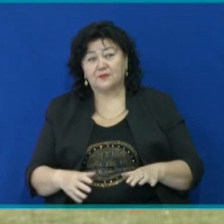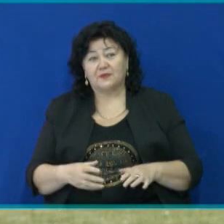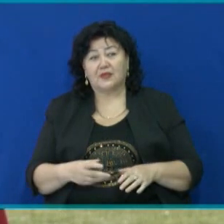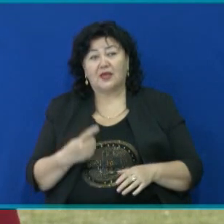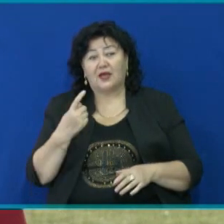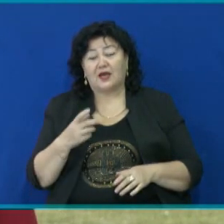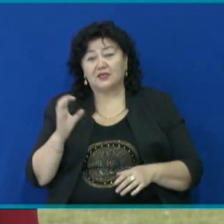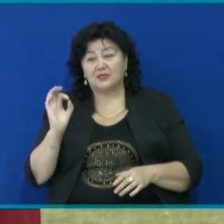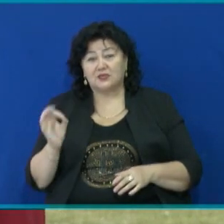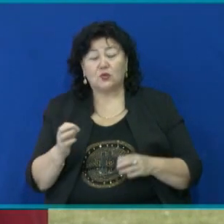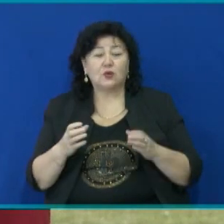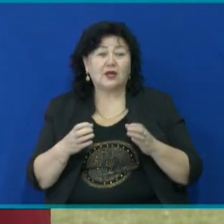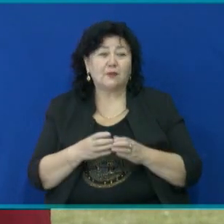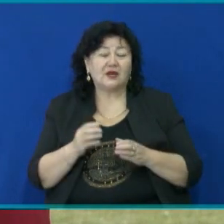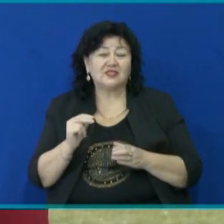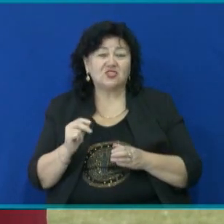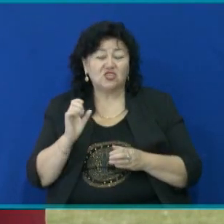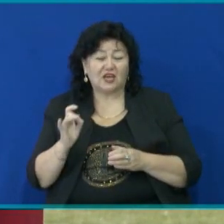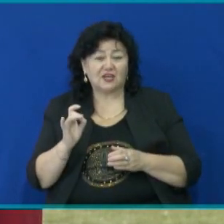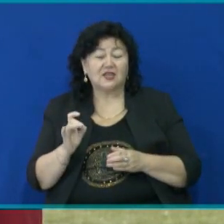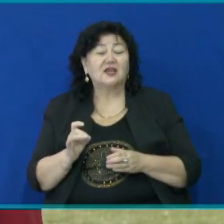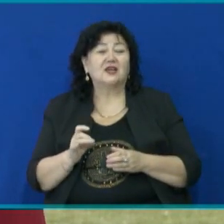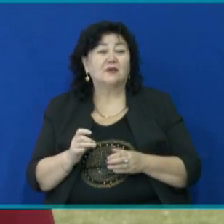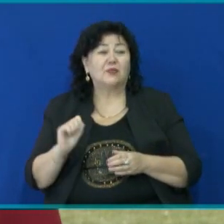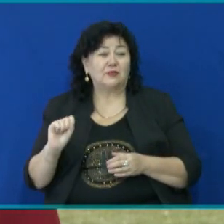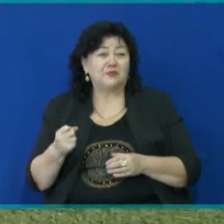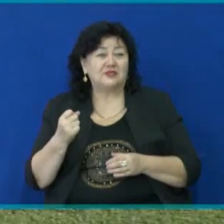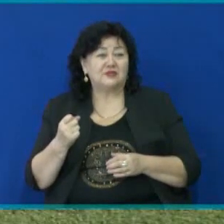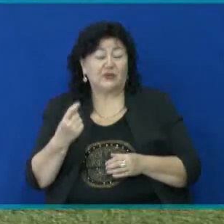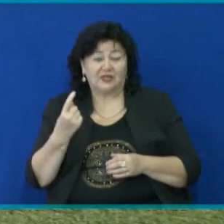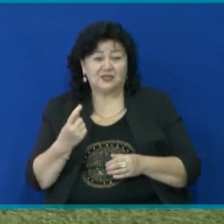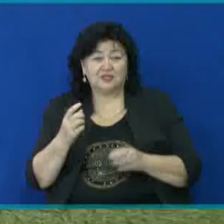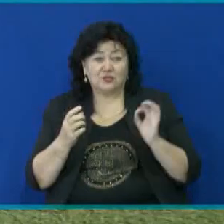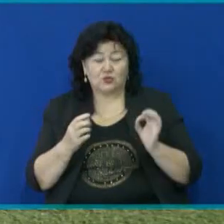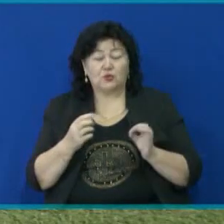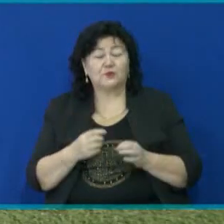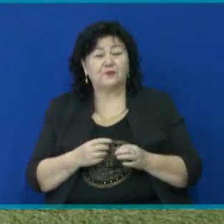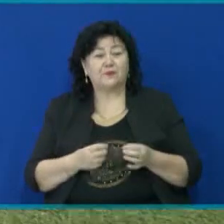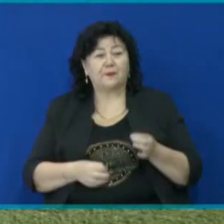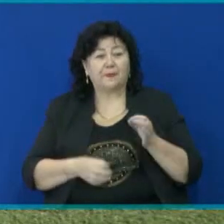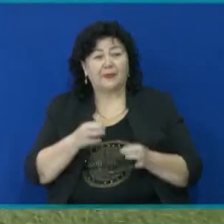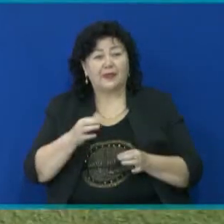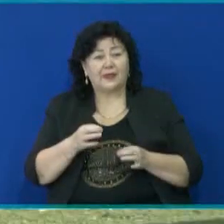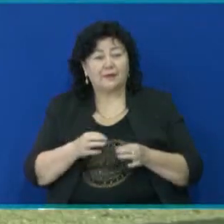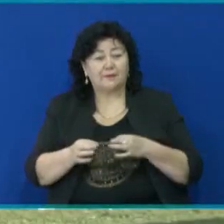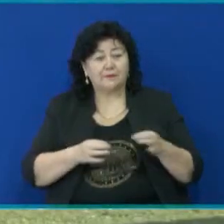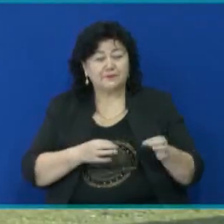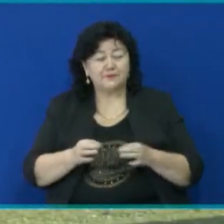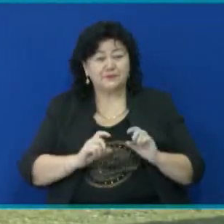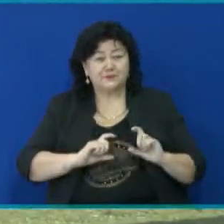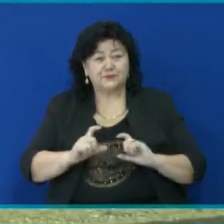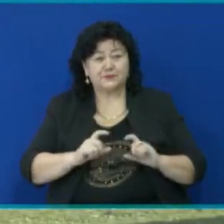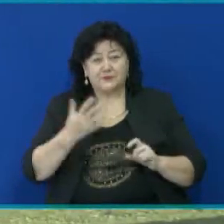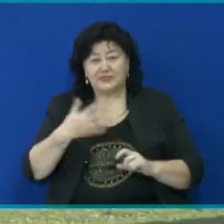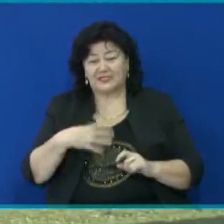выигрывает команда «Шар». Но наша команда сделала несколько замен, и я думаю, что мы победим. В играх по шашкам и шахматам принимают участие